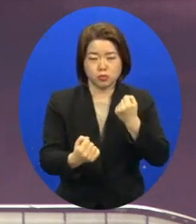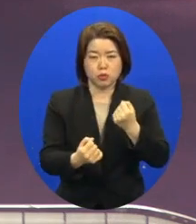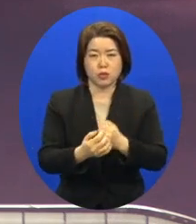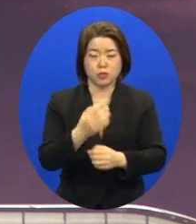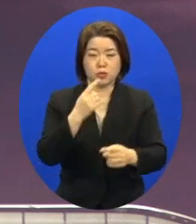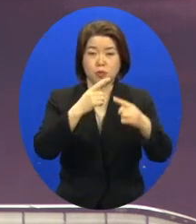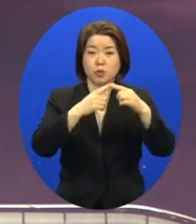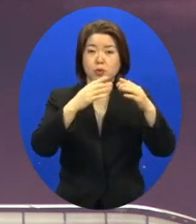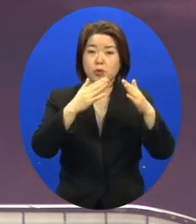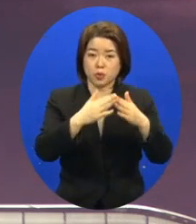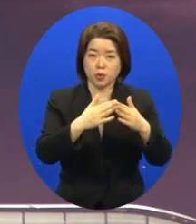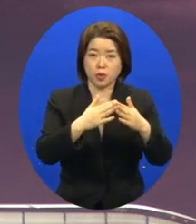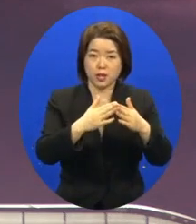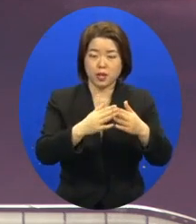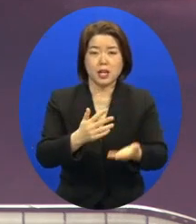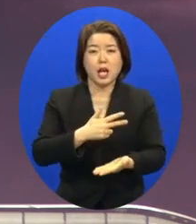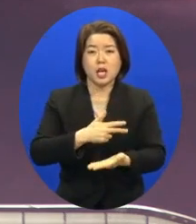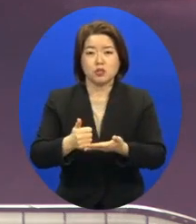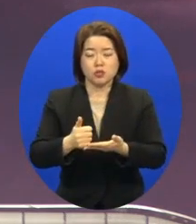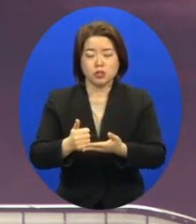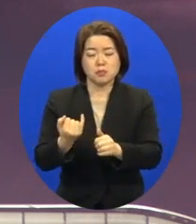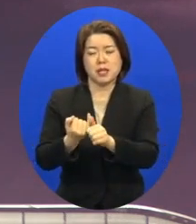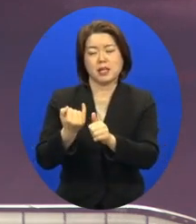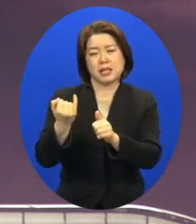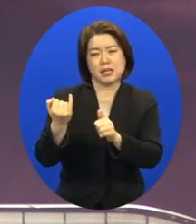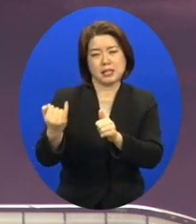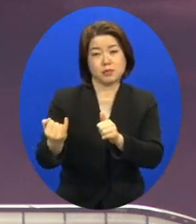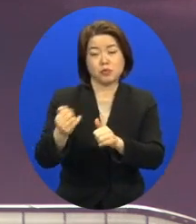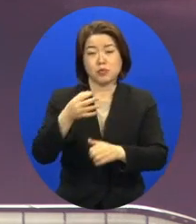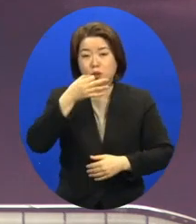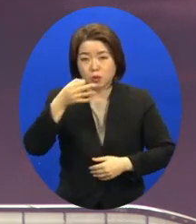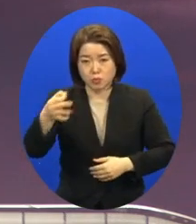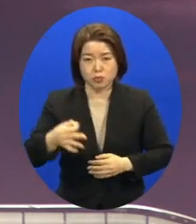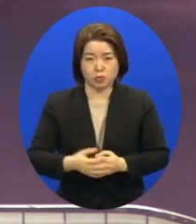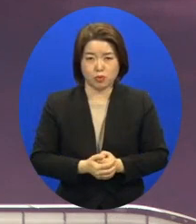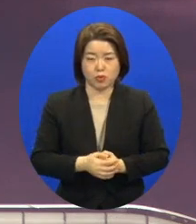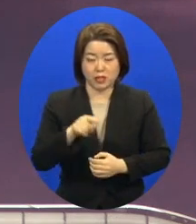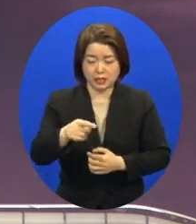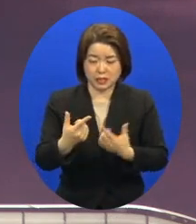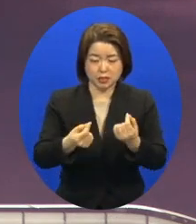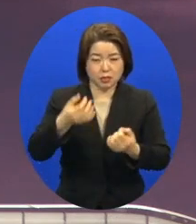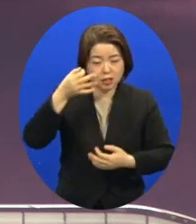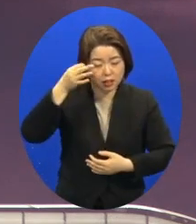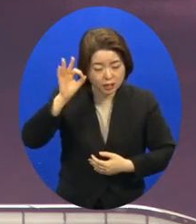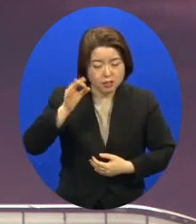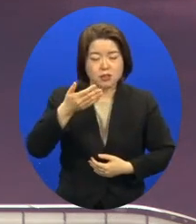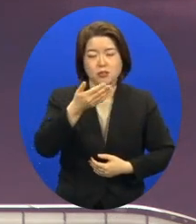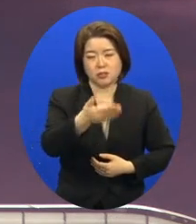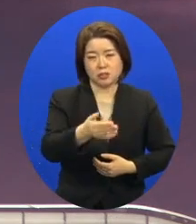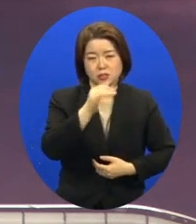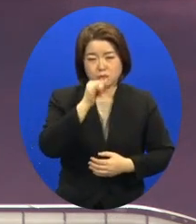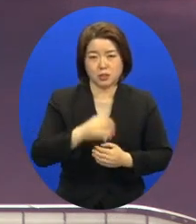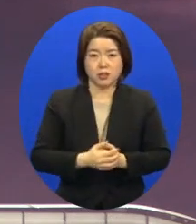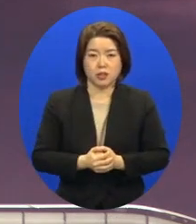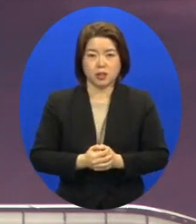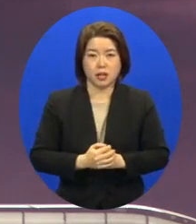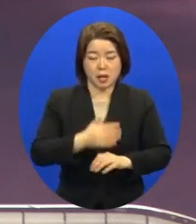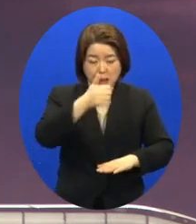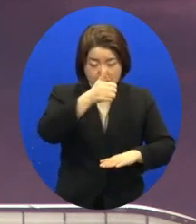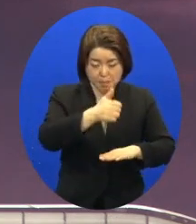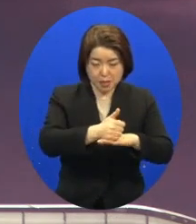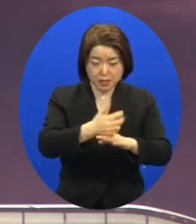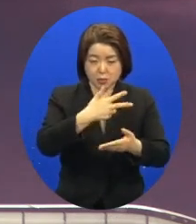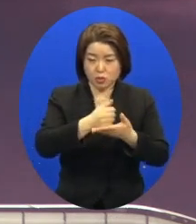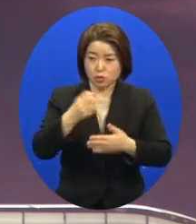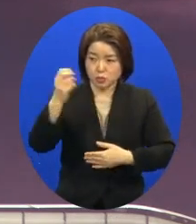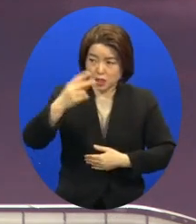교회를 주님의 신부라고 그렇게 인정해주고 계세요. 마지막 주님 재림이 오실